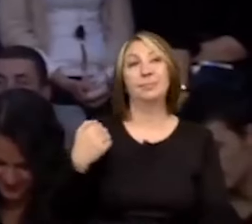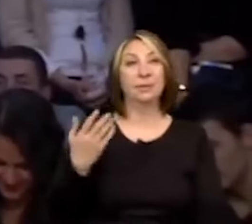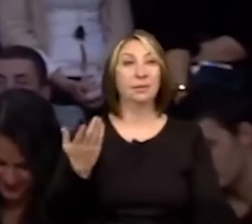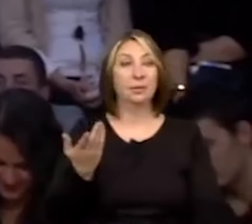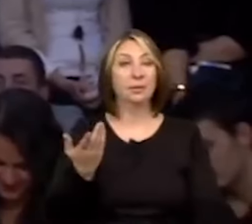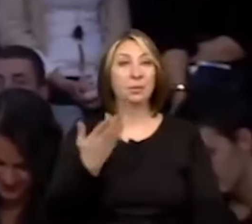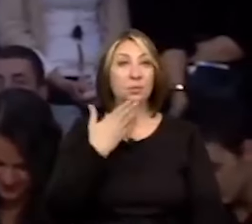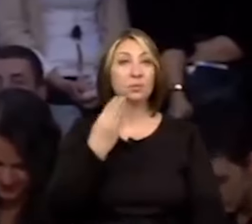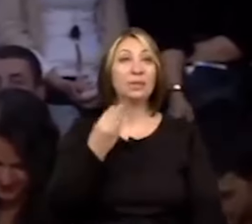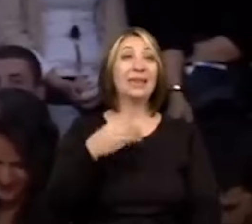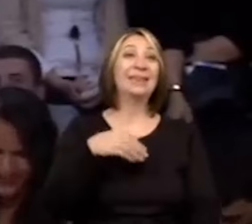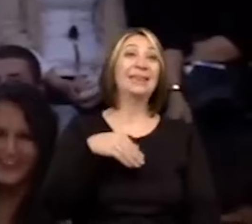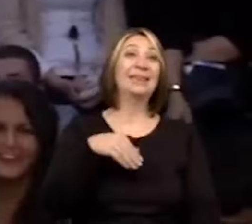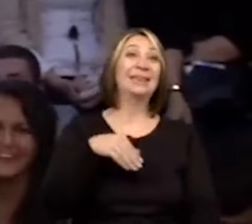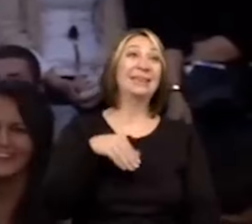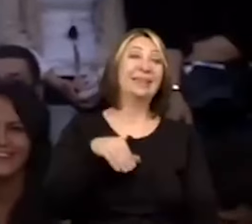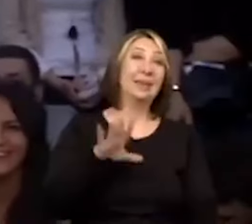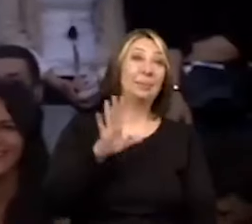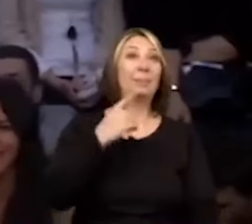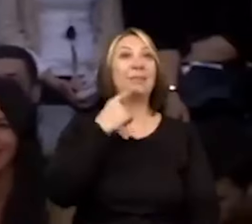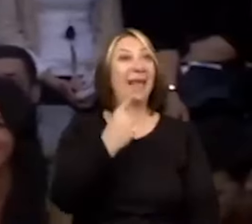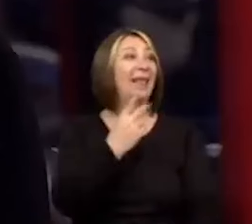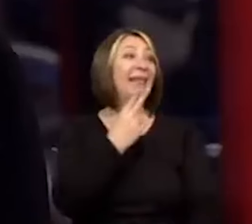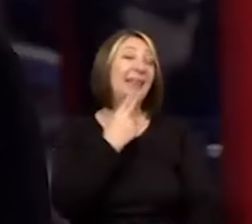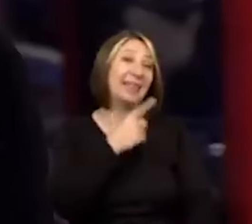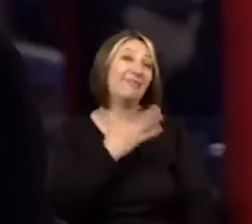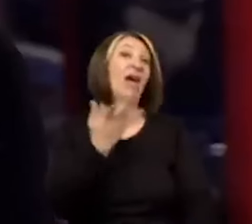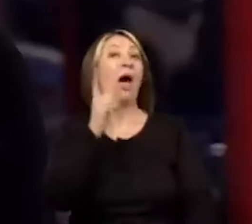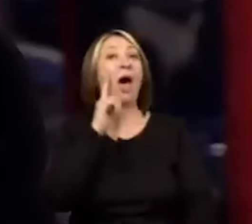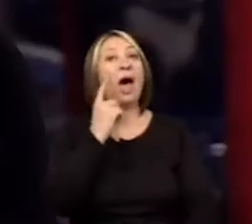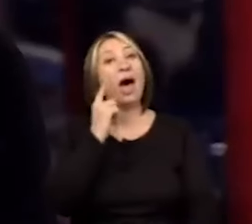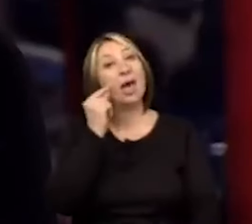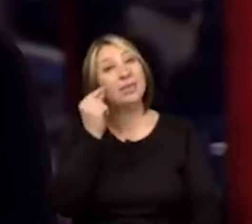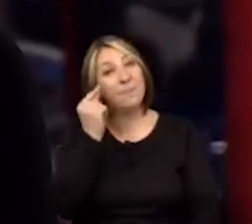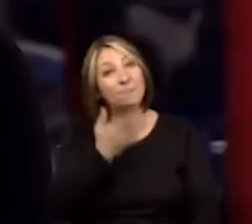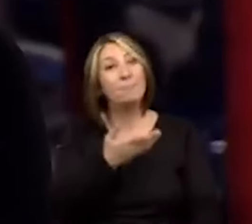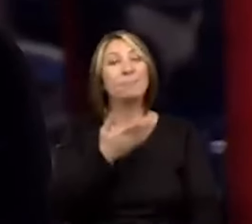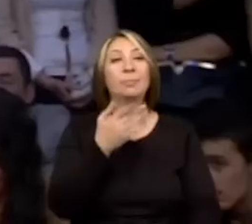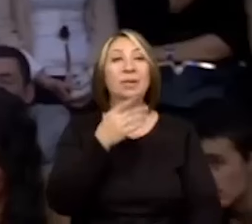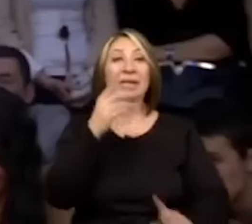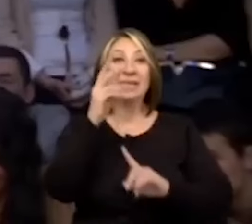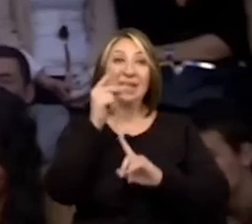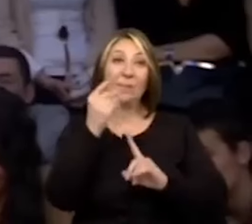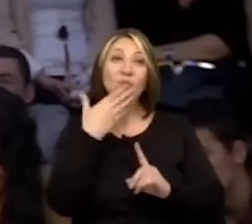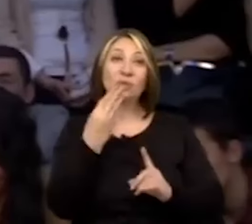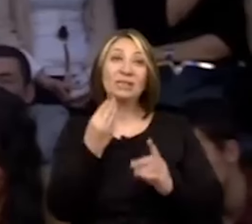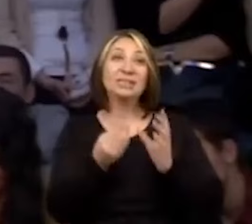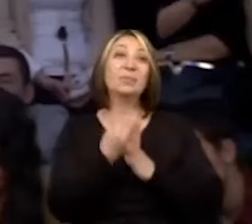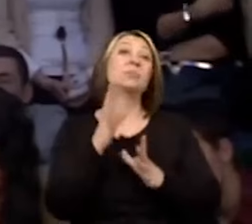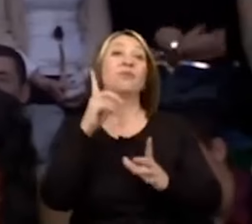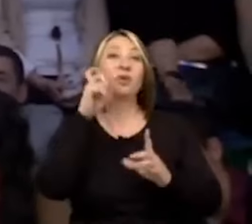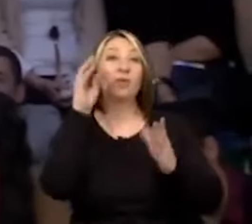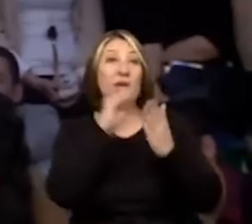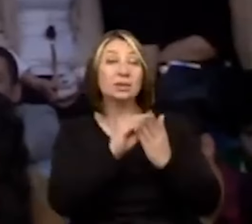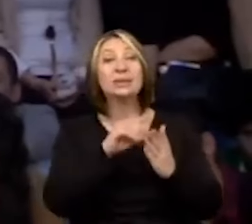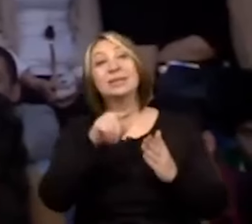belki güzel çıkmamış mıyım diyen kadın ya da adam Instagram'da güzel çıkmamış mıyım diye fotoğraf